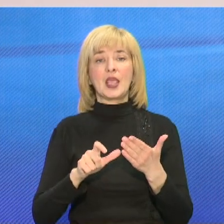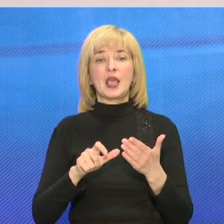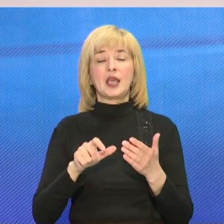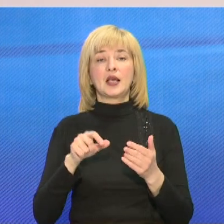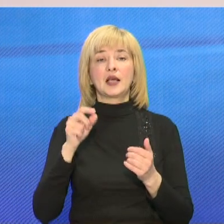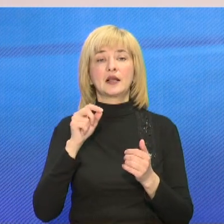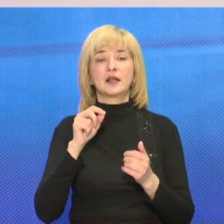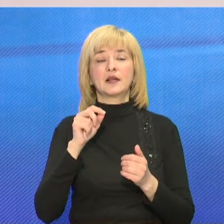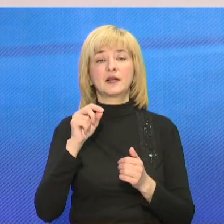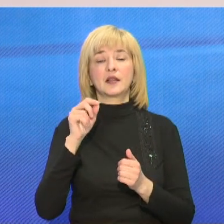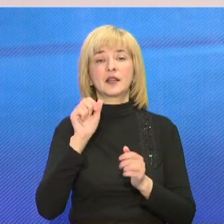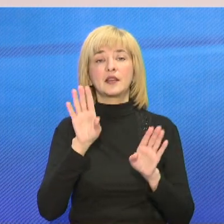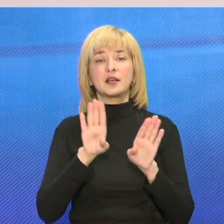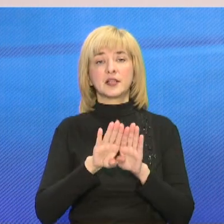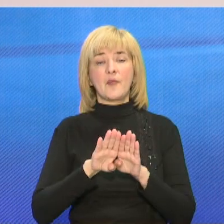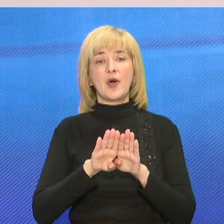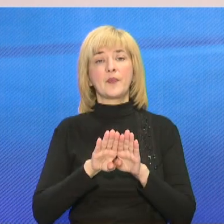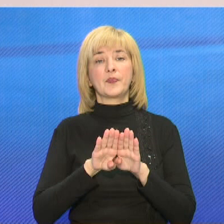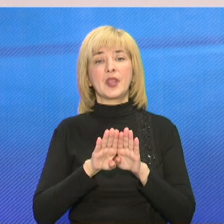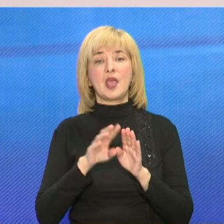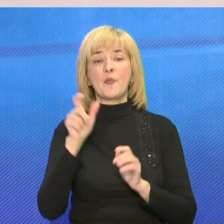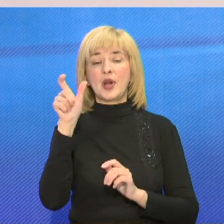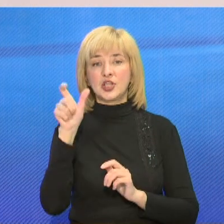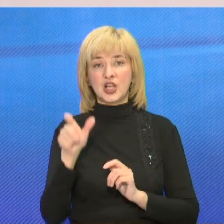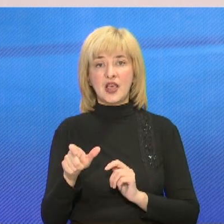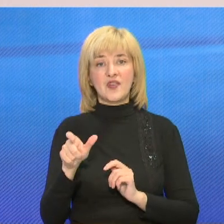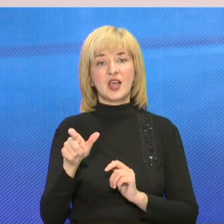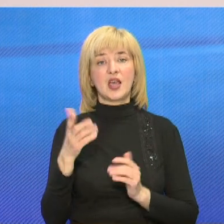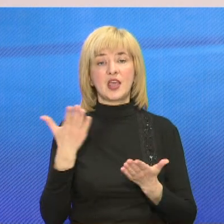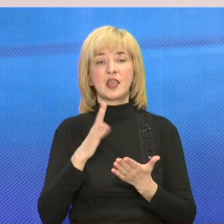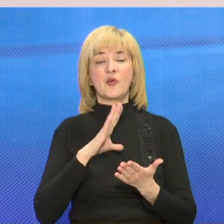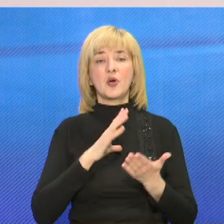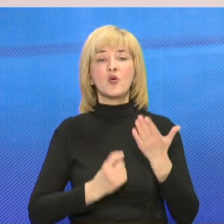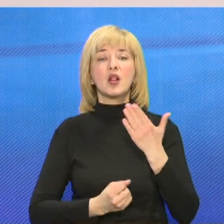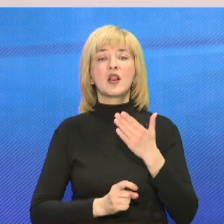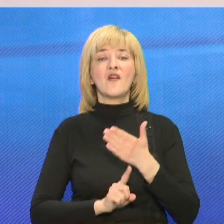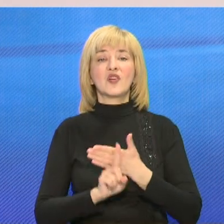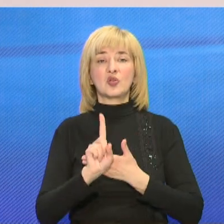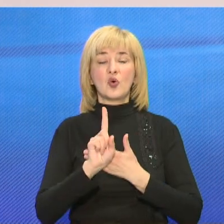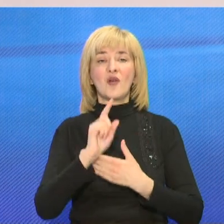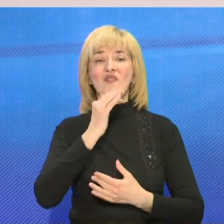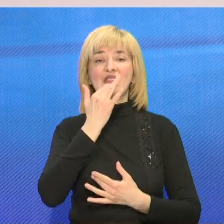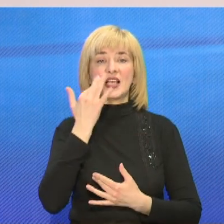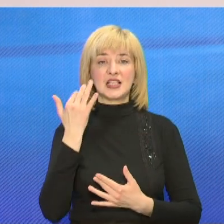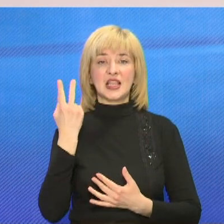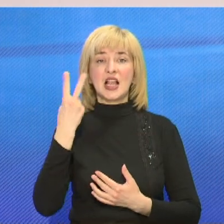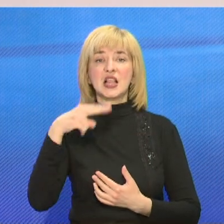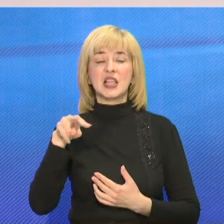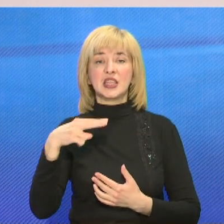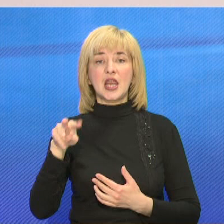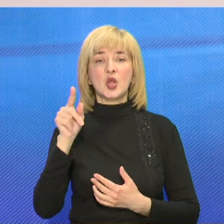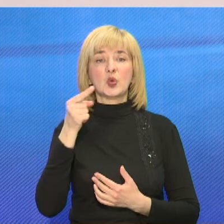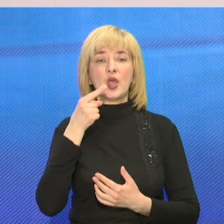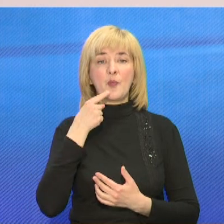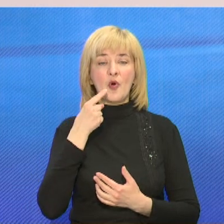литературы, а так само, конечно, про человека, який стоял ли в итоках национальной литературной мовы,